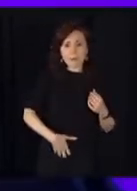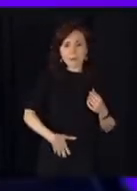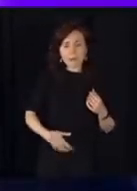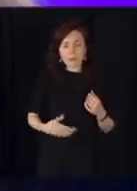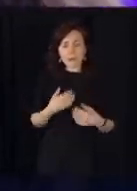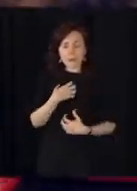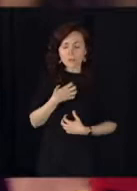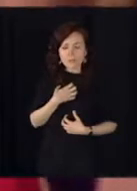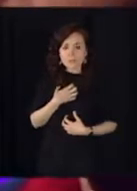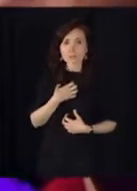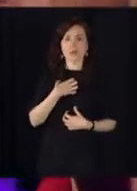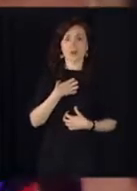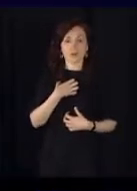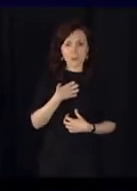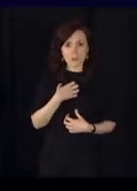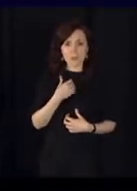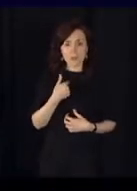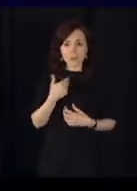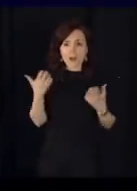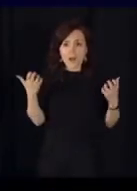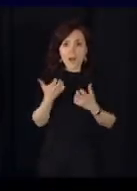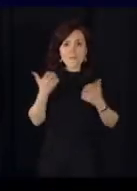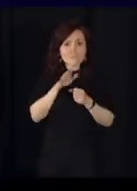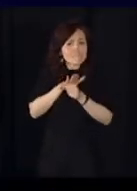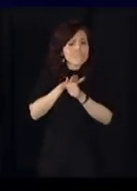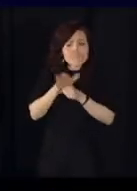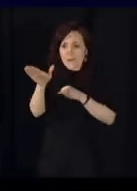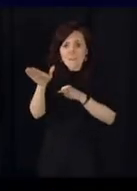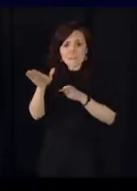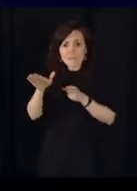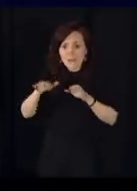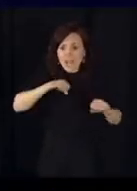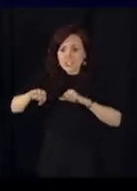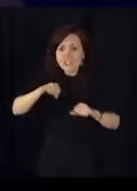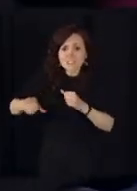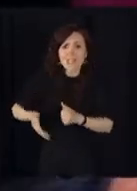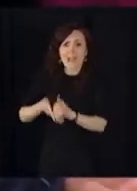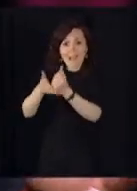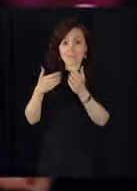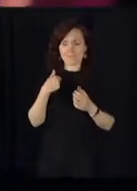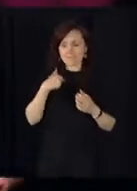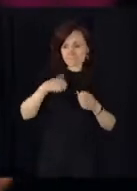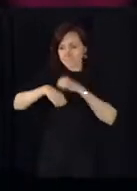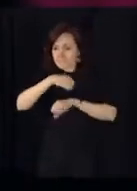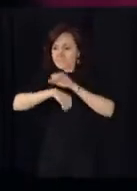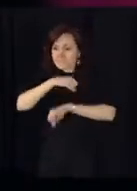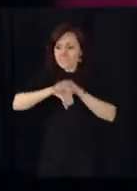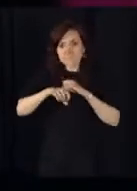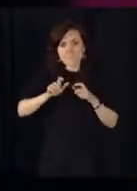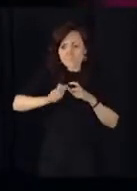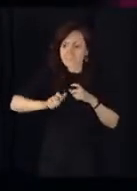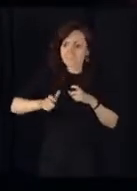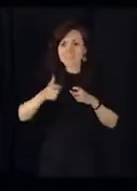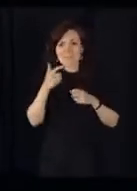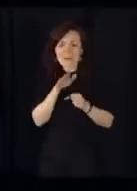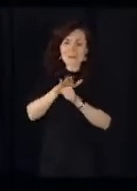choc. L'envie d'agir, de partir sur le champ. J'entame des démarches, mais je suis